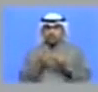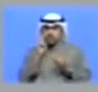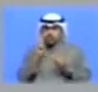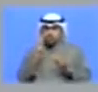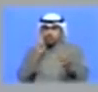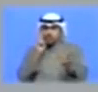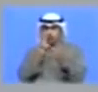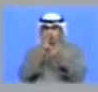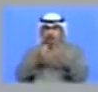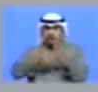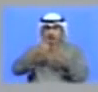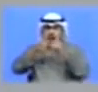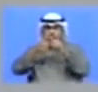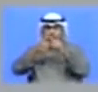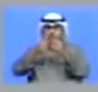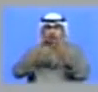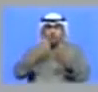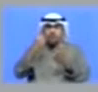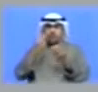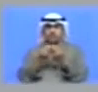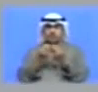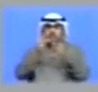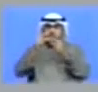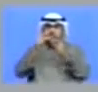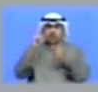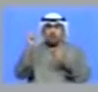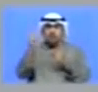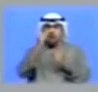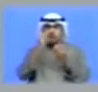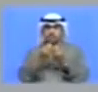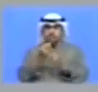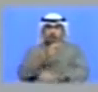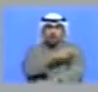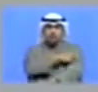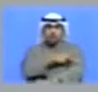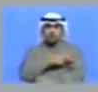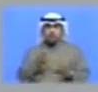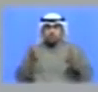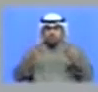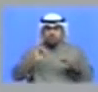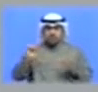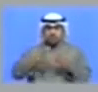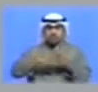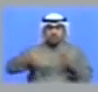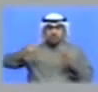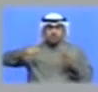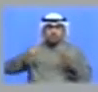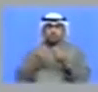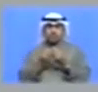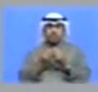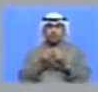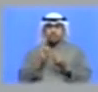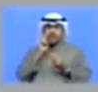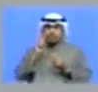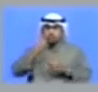اللقاء الأول من نوعه بأن يلتقي البنك الدولي مع مجموعة كبيرة من الأعضاء، وطلبنا منهم أيضا